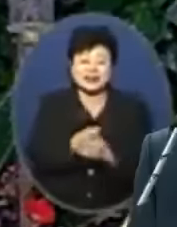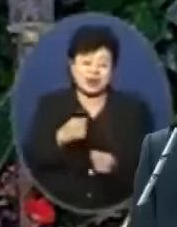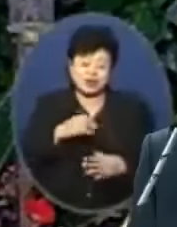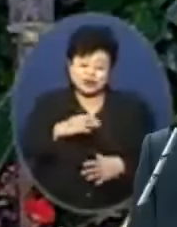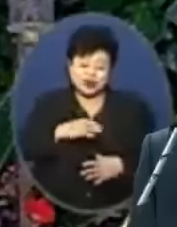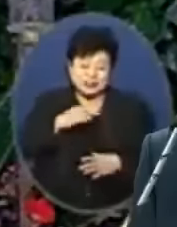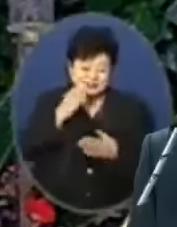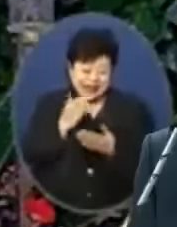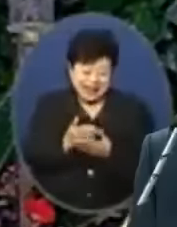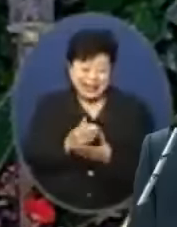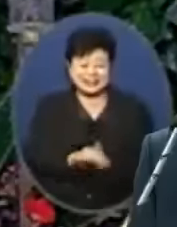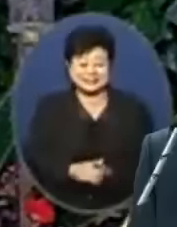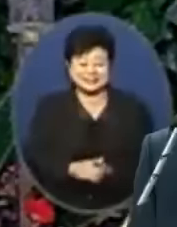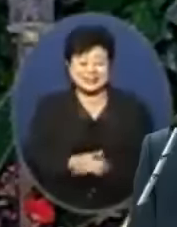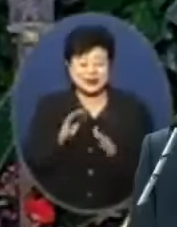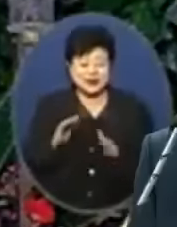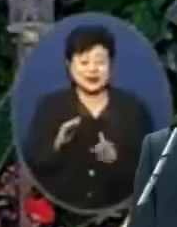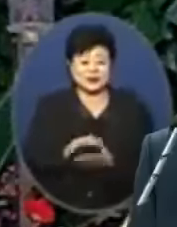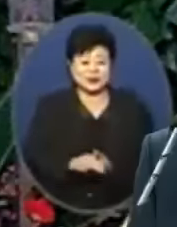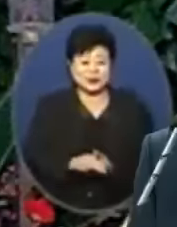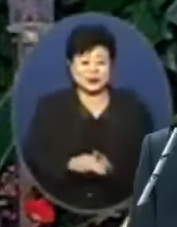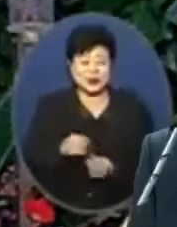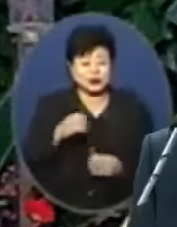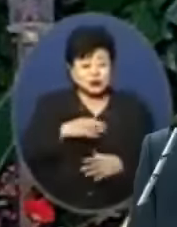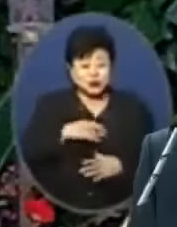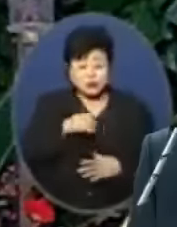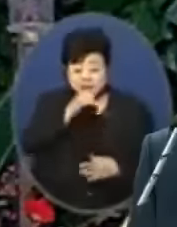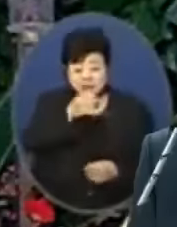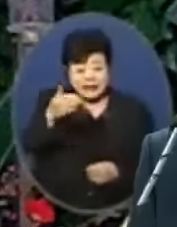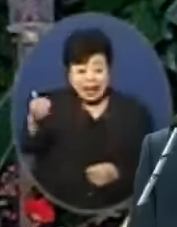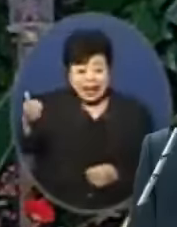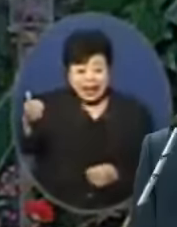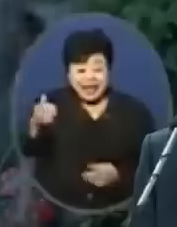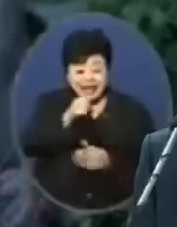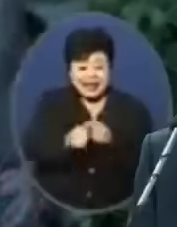두려워하지 말라. 오늘 또 여러분 두려움이 있는 사람은